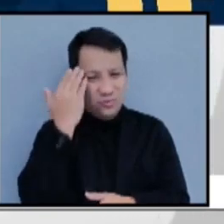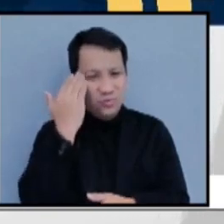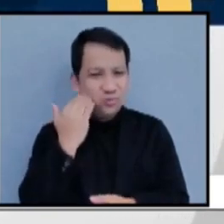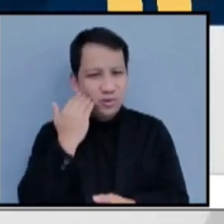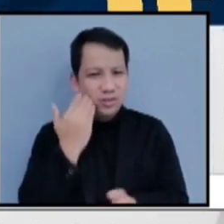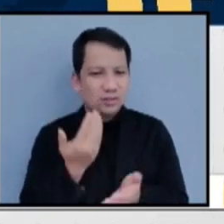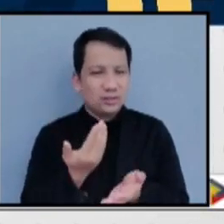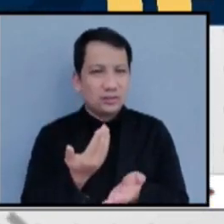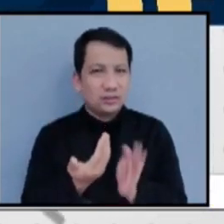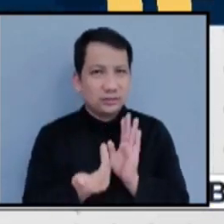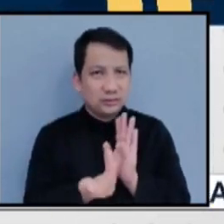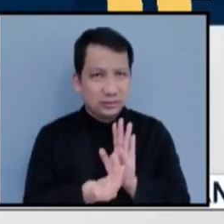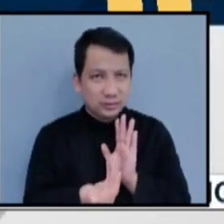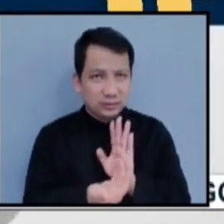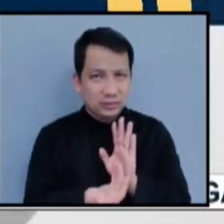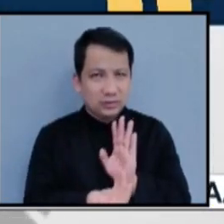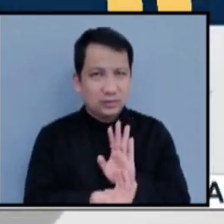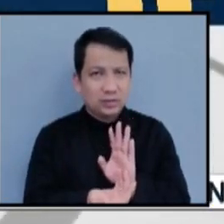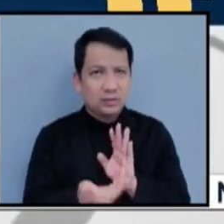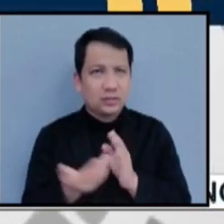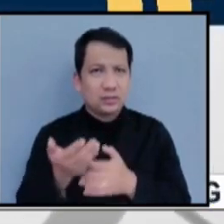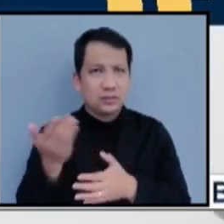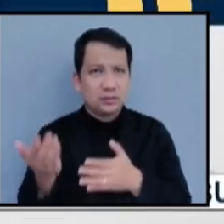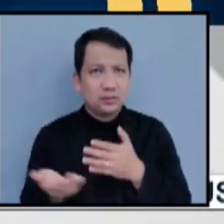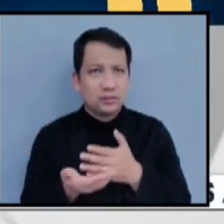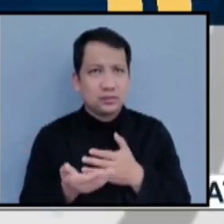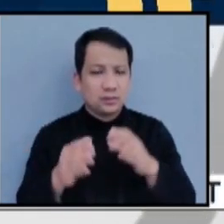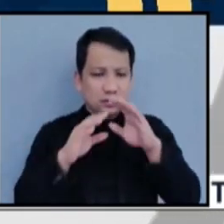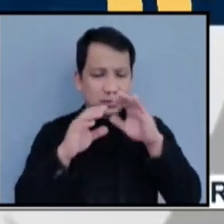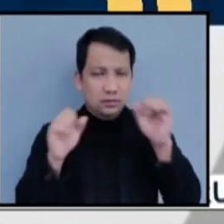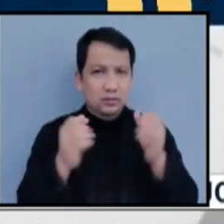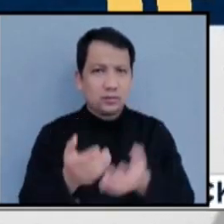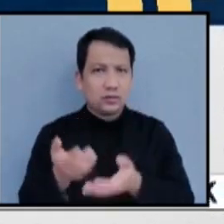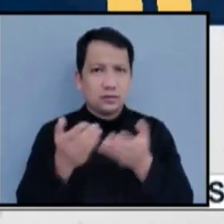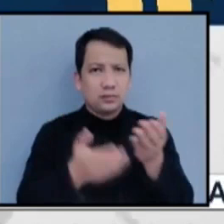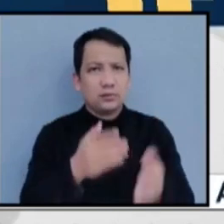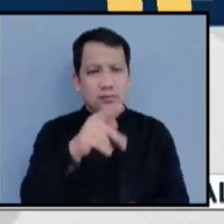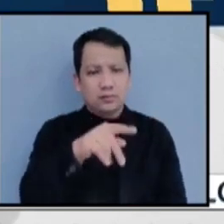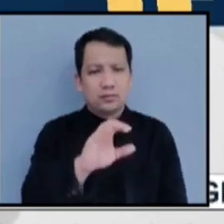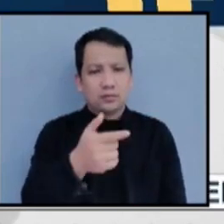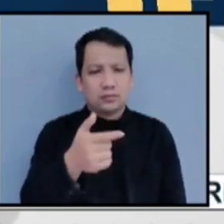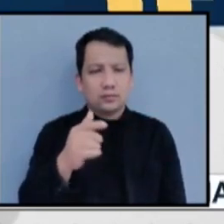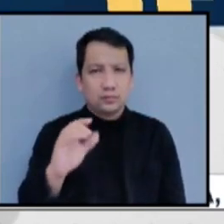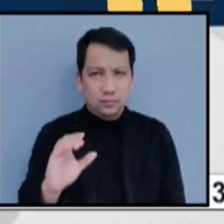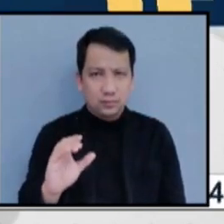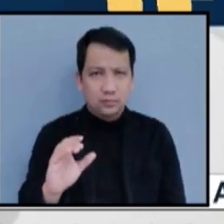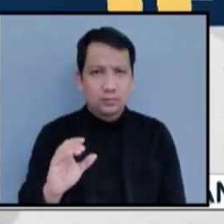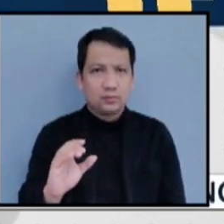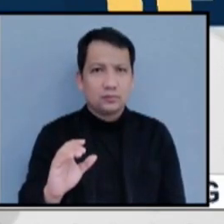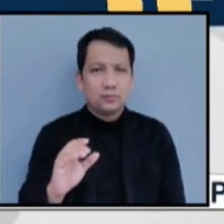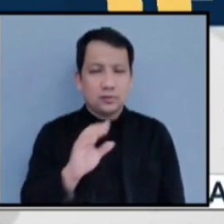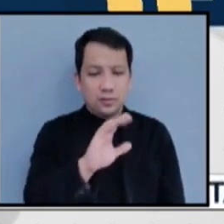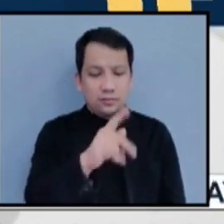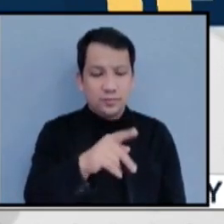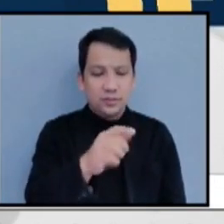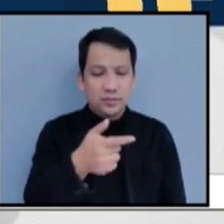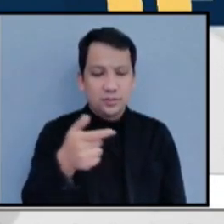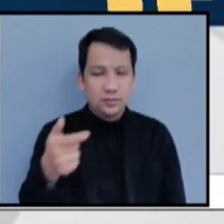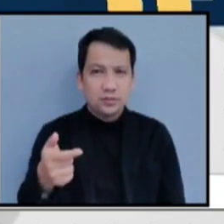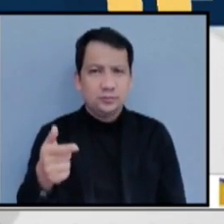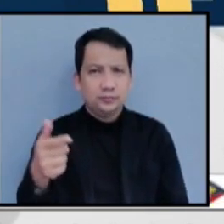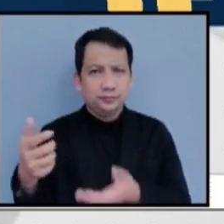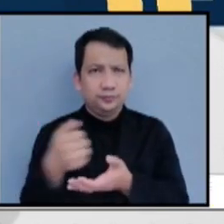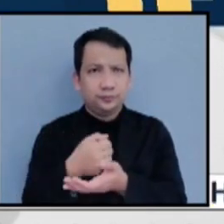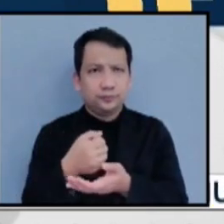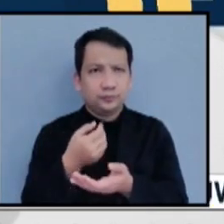ito sa kasong isinampa ng Presidential Commission on Good Government o PCGG tungkol sa umano'y pagkuha ng pera ng